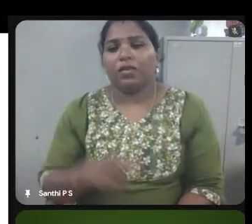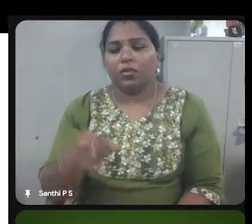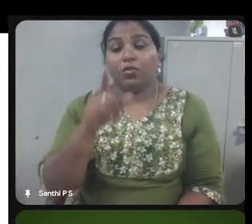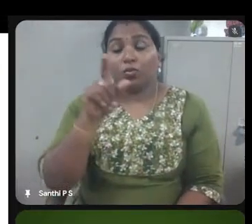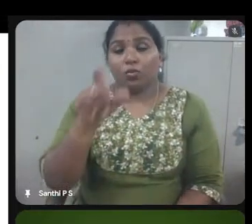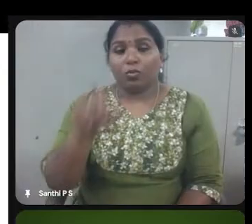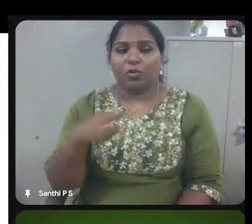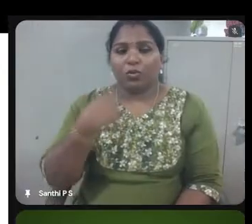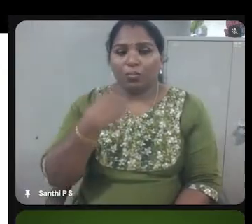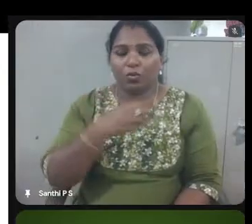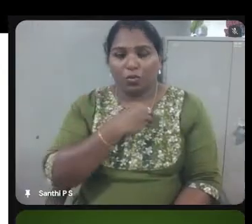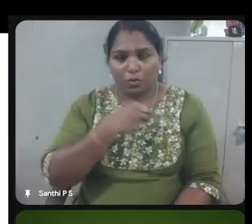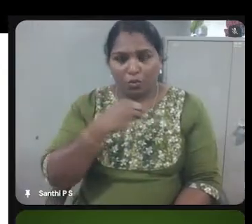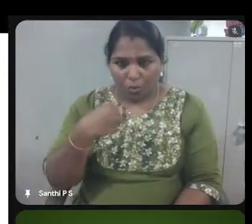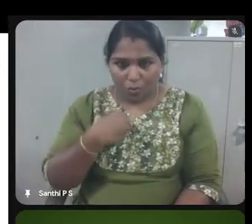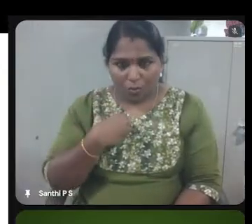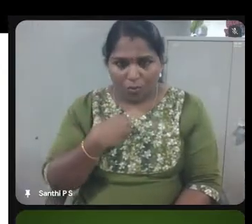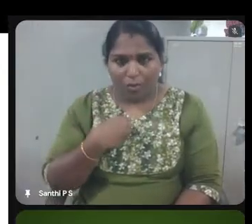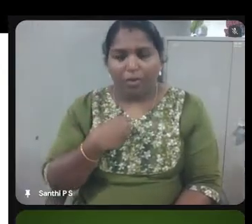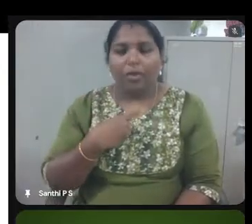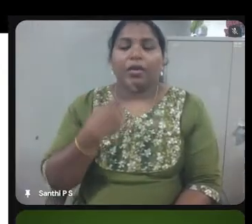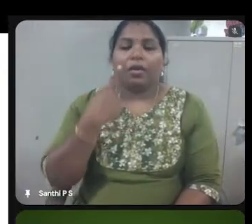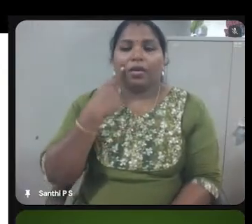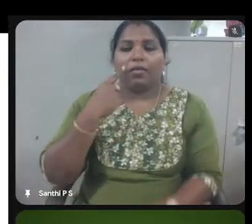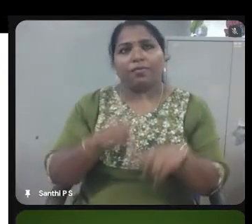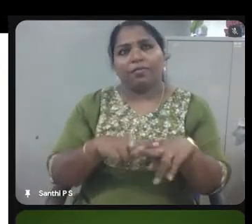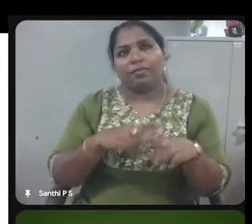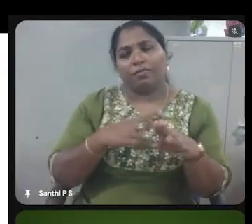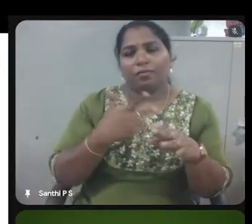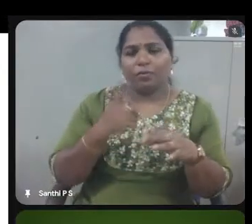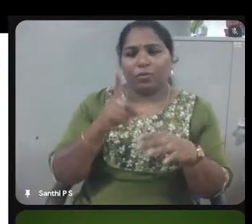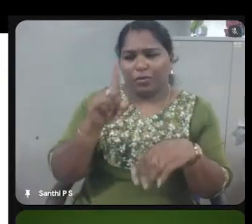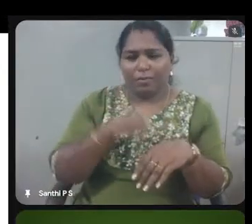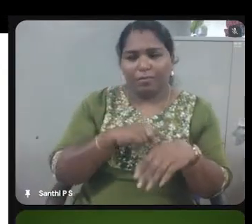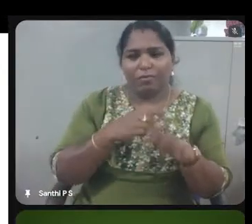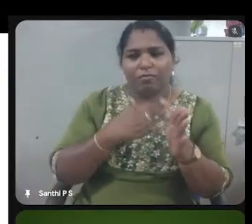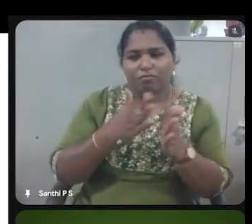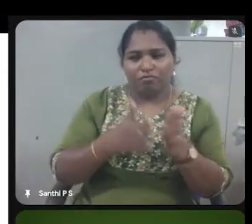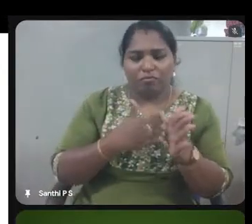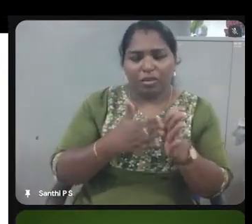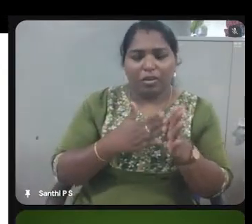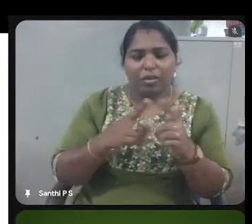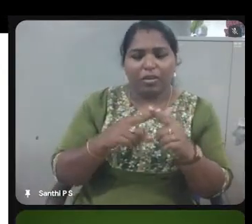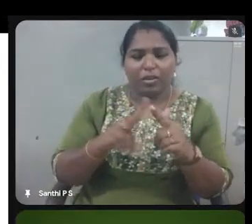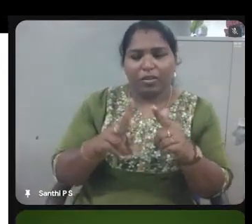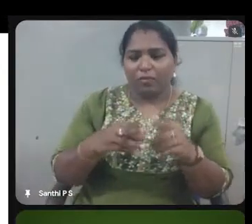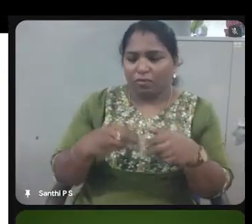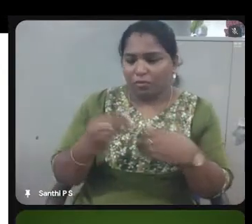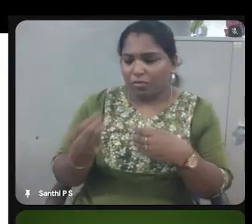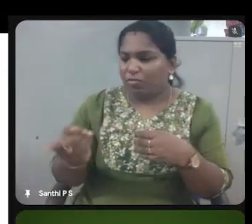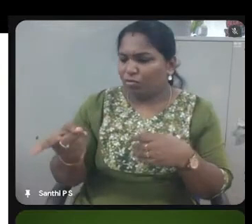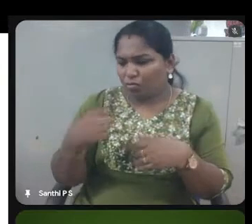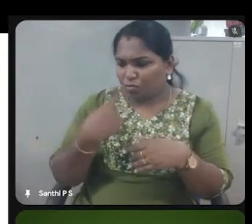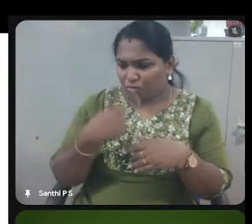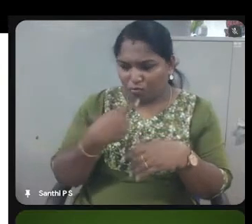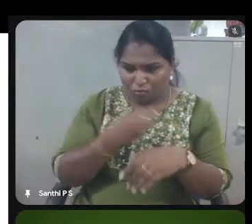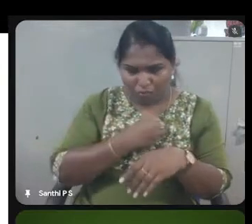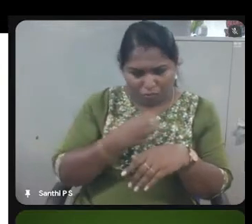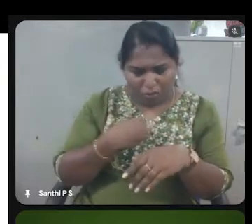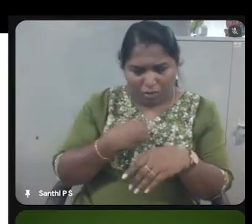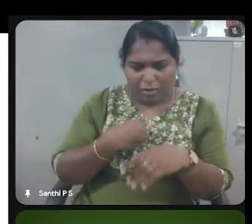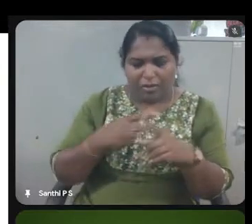സോ ഞാൻ ഇത് കൊടുക്കുമ്പോൾ ട്രെയിനിലെ ഒരു പ്രാവശ്യം എന്നോട് പ്രായമായ ഒരാൾ ചോദിച്ചു, മാം ഡോക്ടറാണെന്നല്ല പറഞ്ഞപ്പം കുട്ടിക്ക്